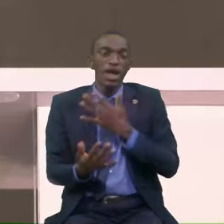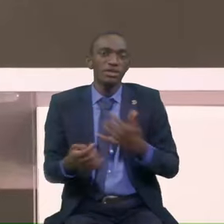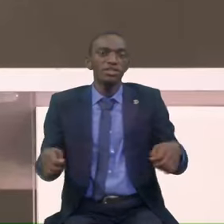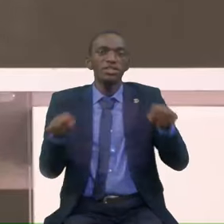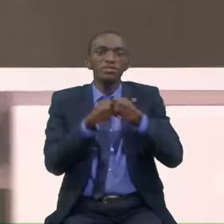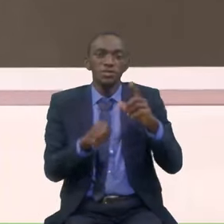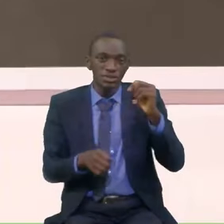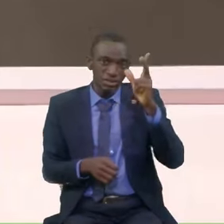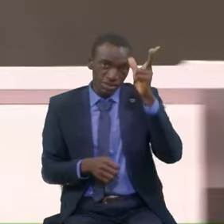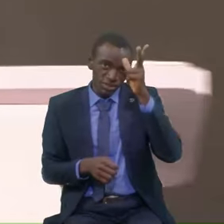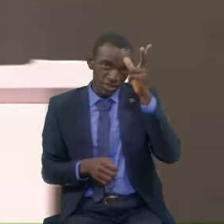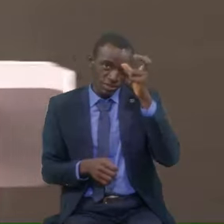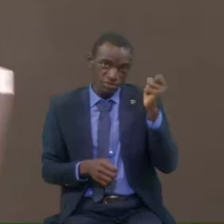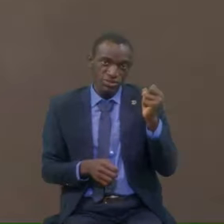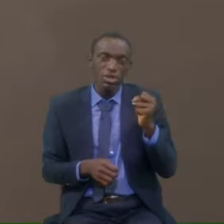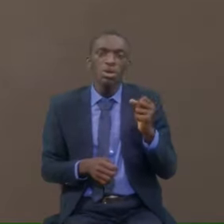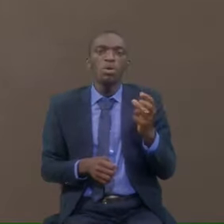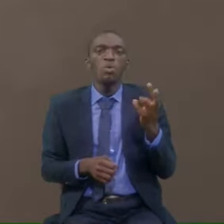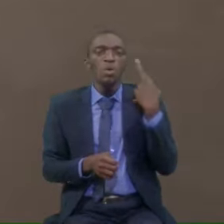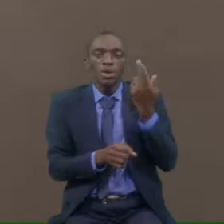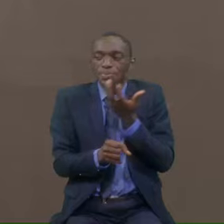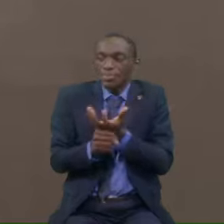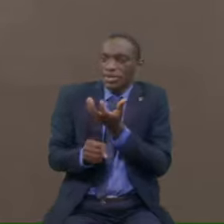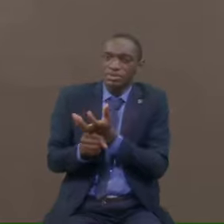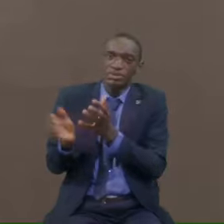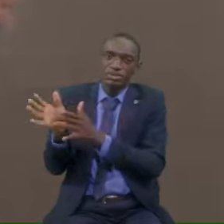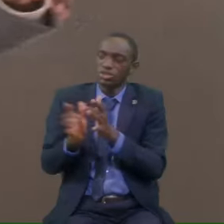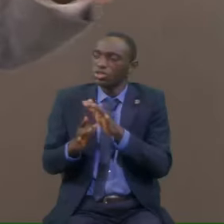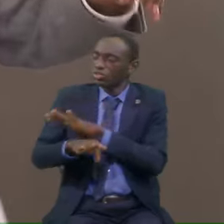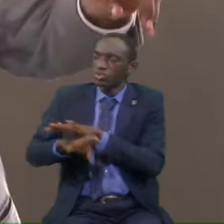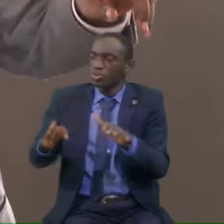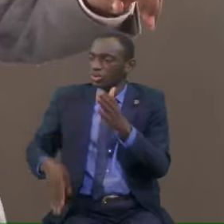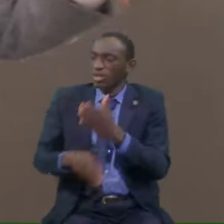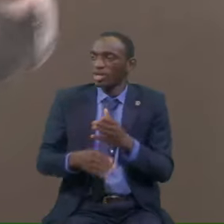les démons plaidaient avec Jésus. Ne nous chasse pas.